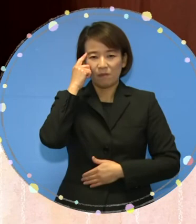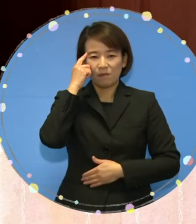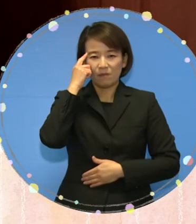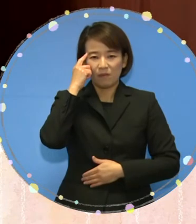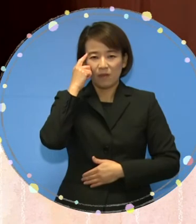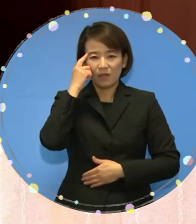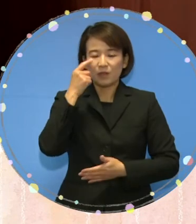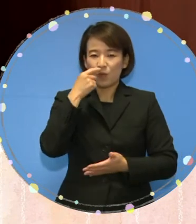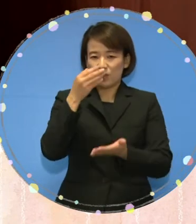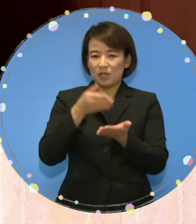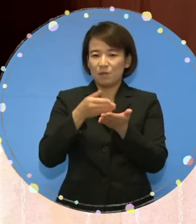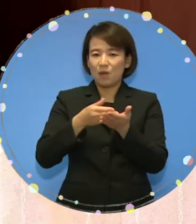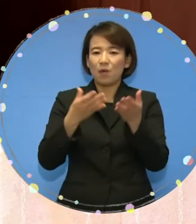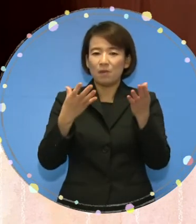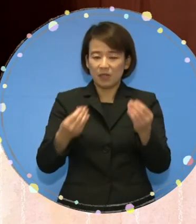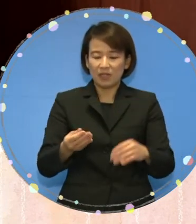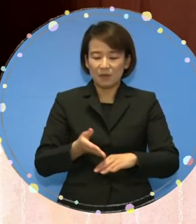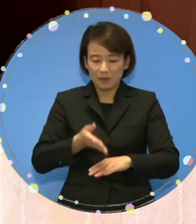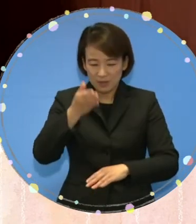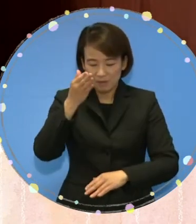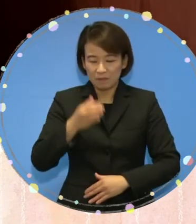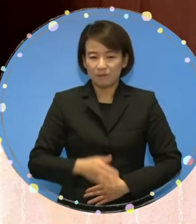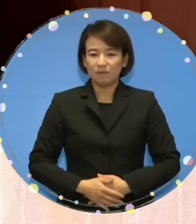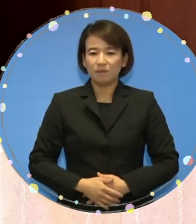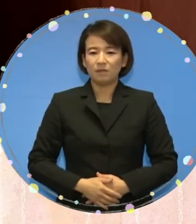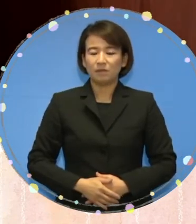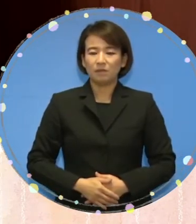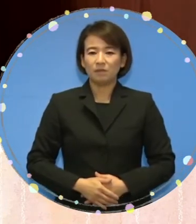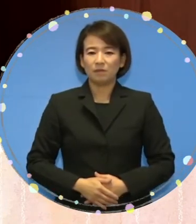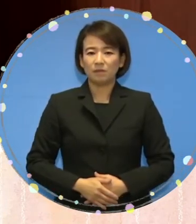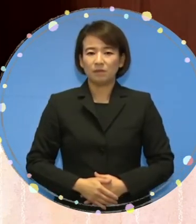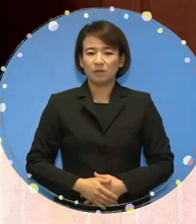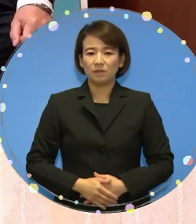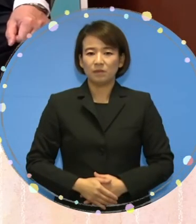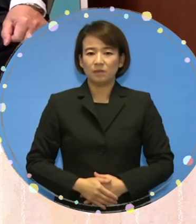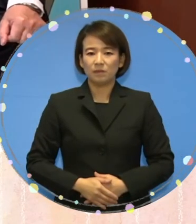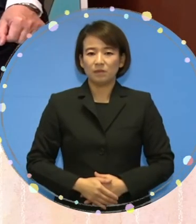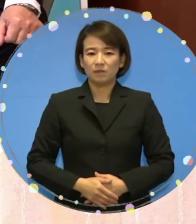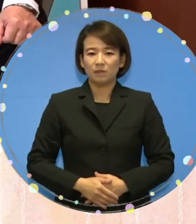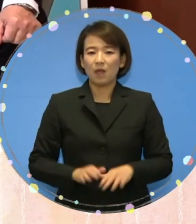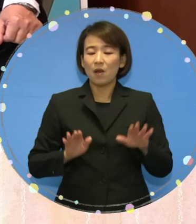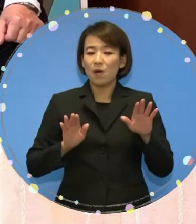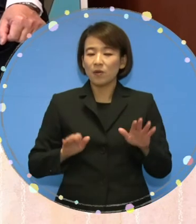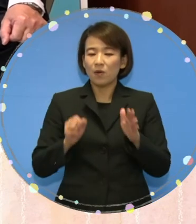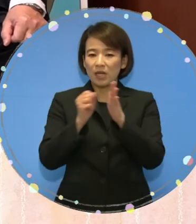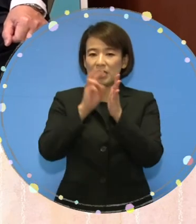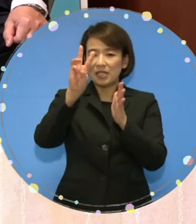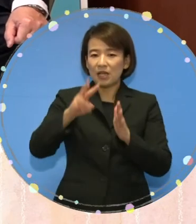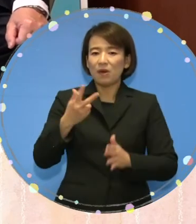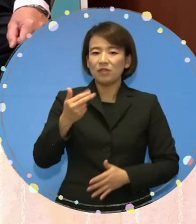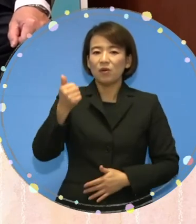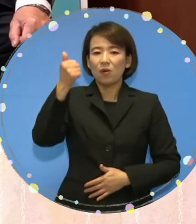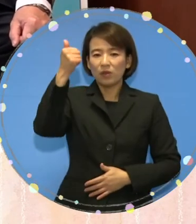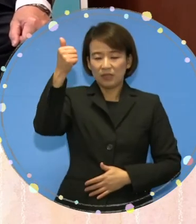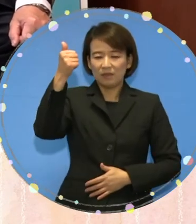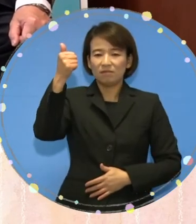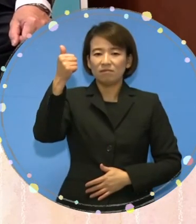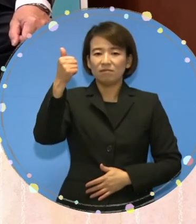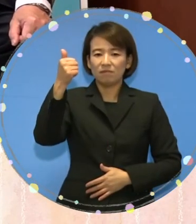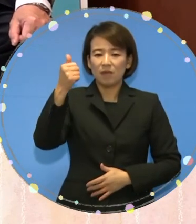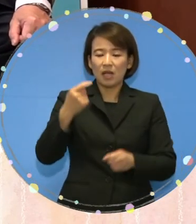説明を終わらせていただきますありがとうございました本日は15市町に年頭にあたり